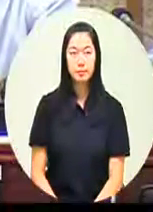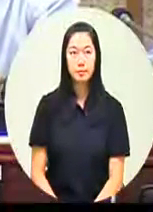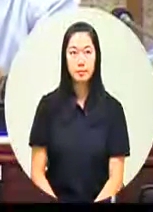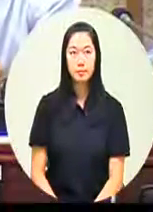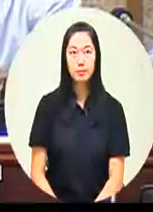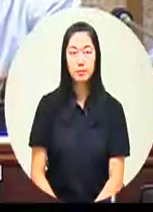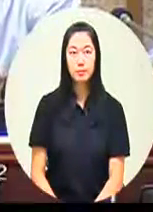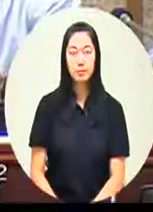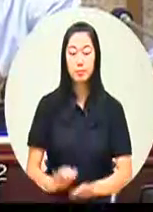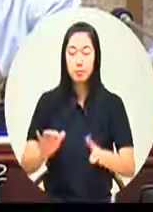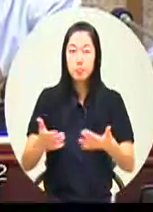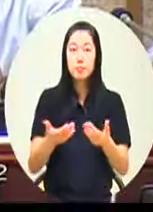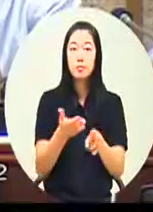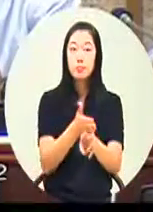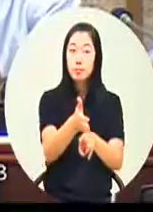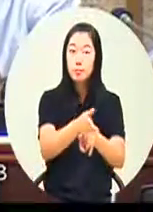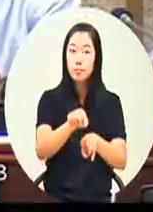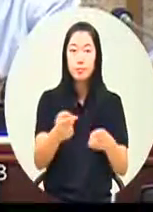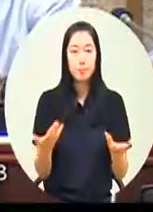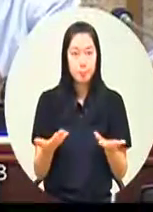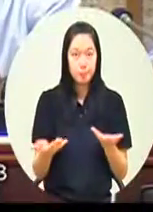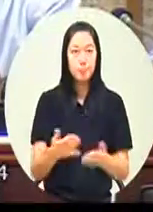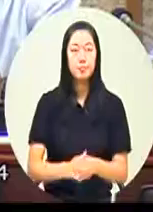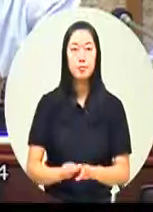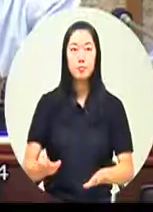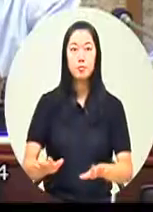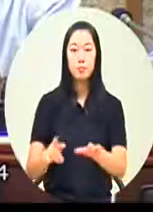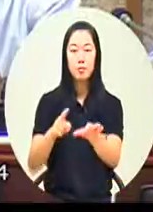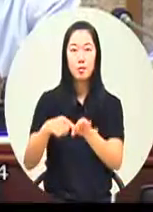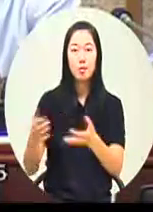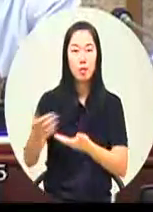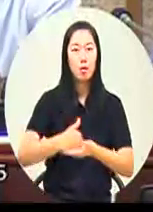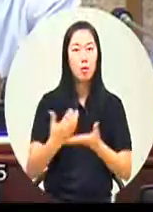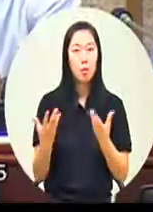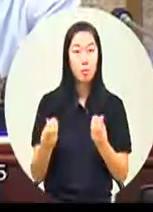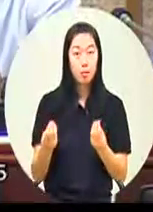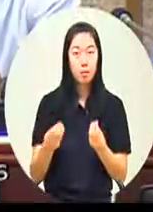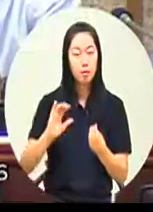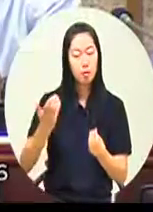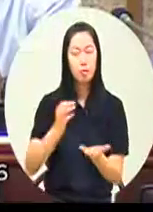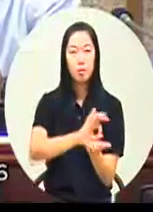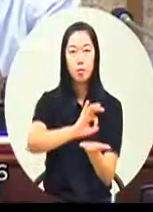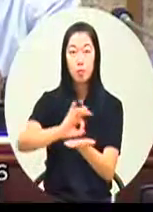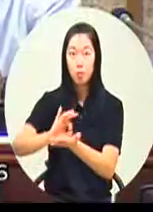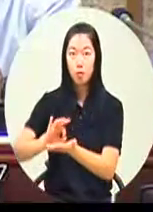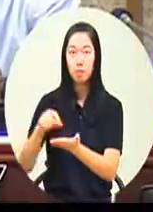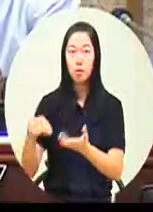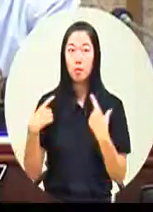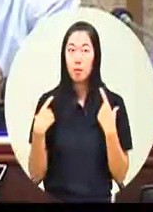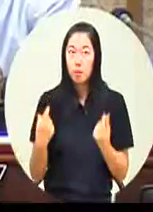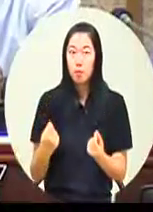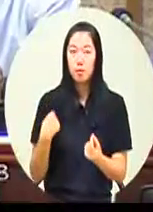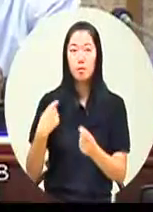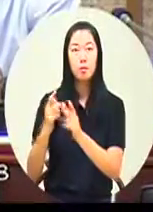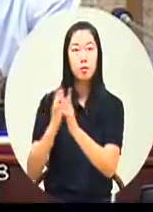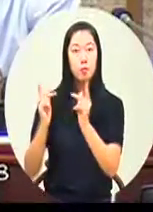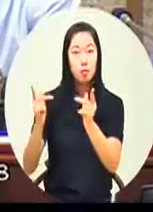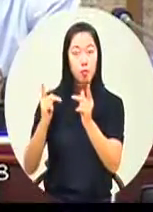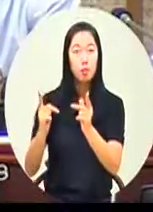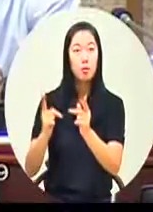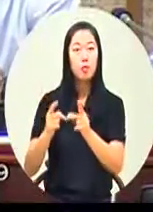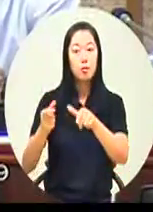轨的部分呢、 轻轨的部分目前我们是还没收。那支的部分原先我们跟那个捷运公司有签